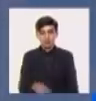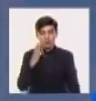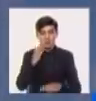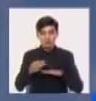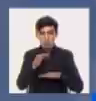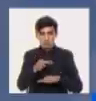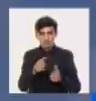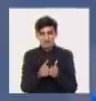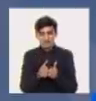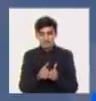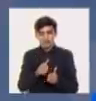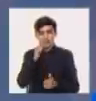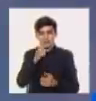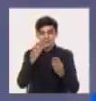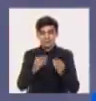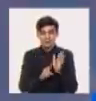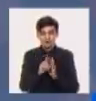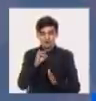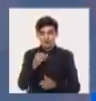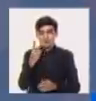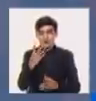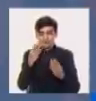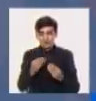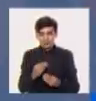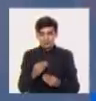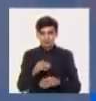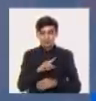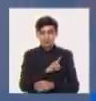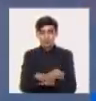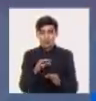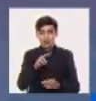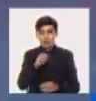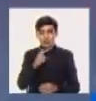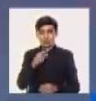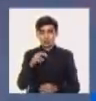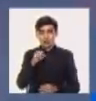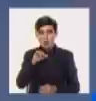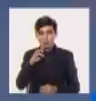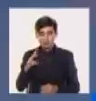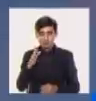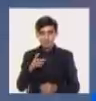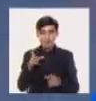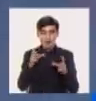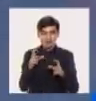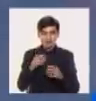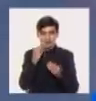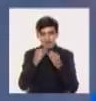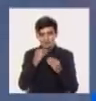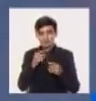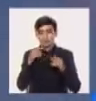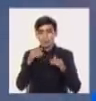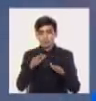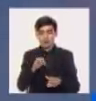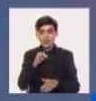Алматы облысының аумағында ертеңнен бастап 2 күн күшейтілген локдаун енгізіледі. Яғни азық-түлік дүкендер мен дәріханалардан басқа